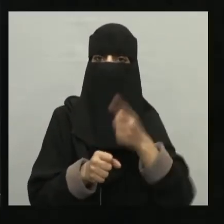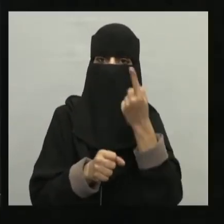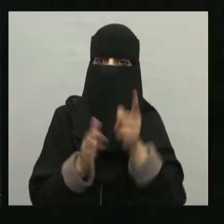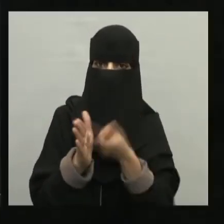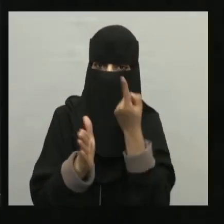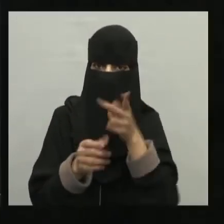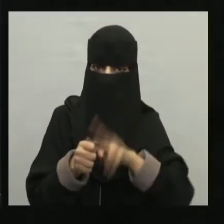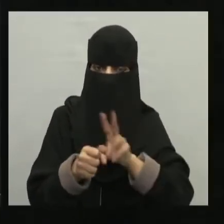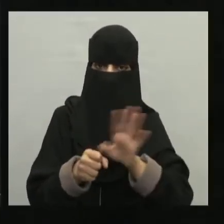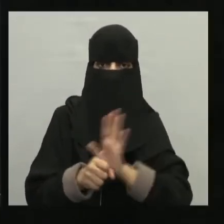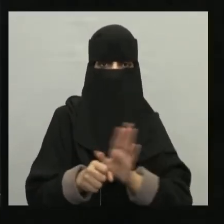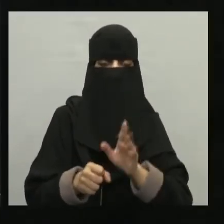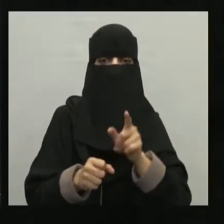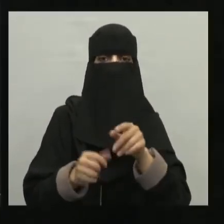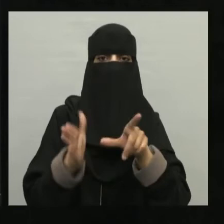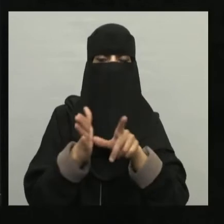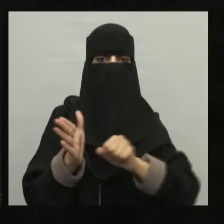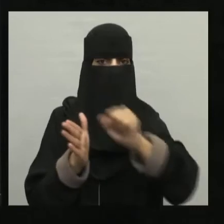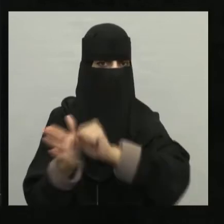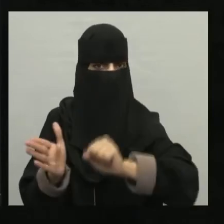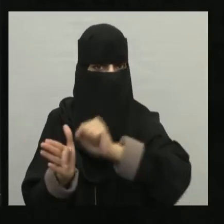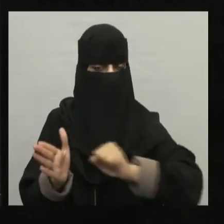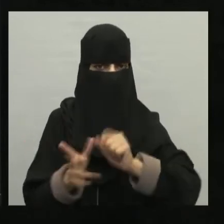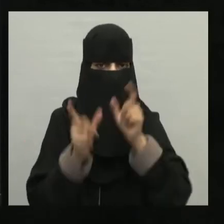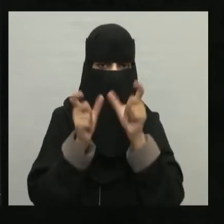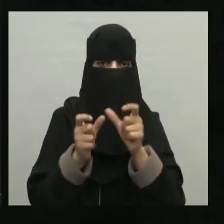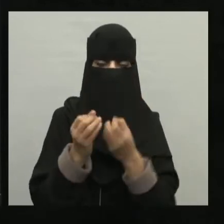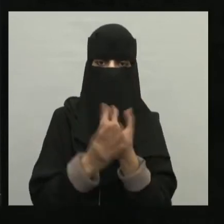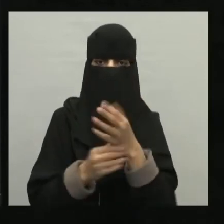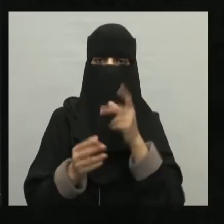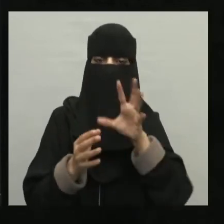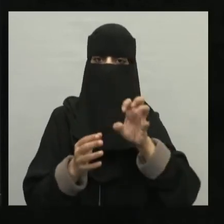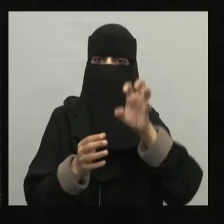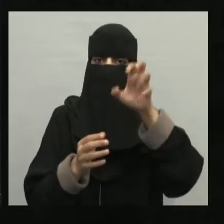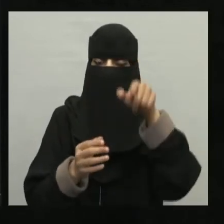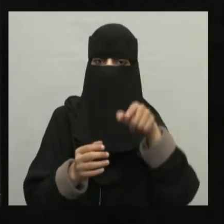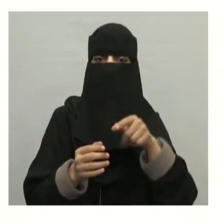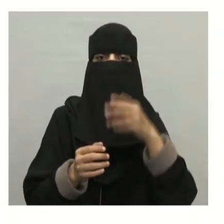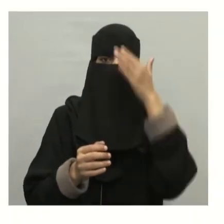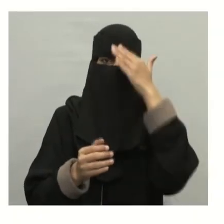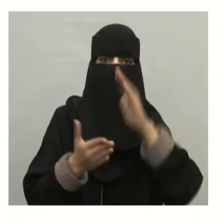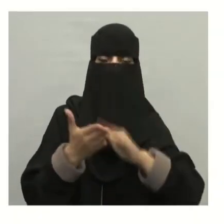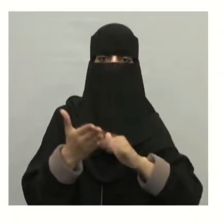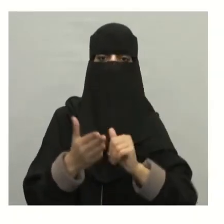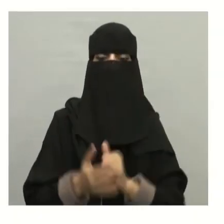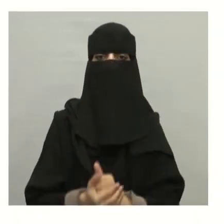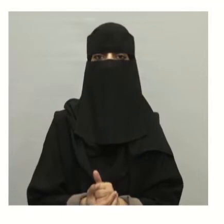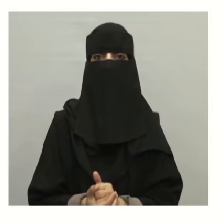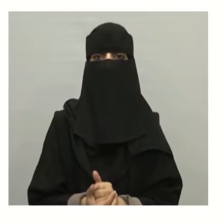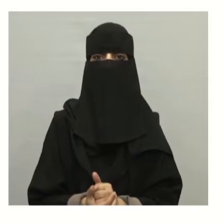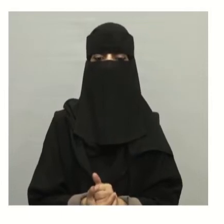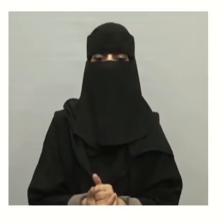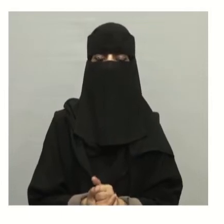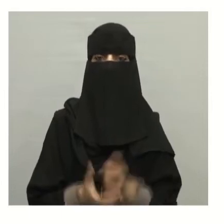واحدة عند تنظيف دورات المياه لحماية أنفسنا من الجراثيم والأمراض، وذلك